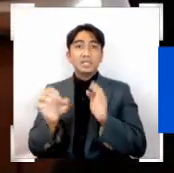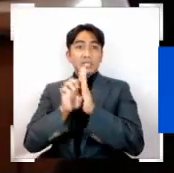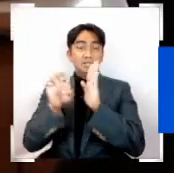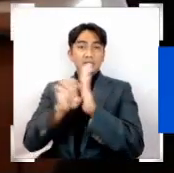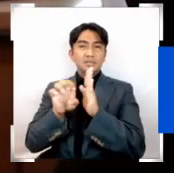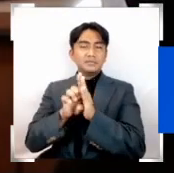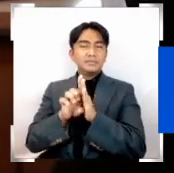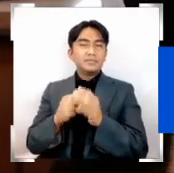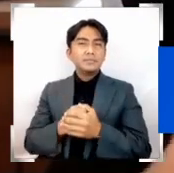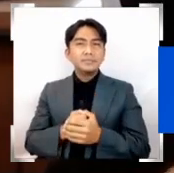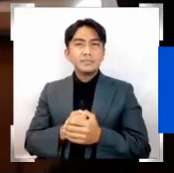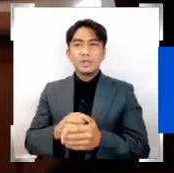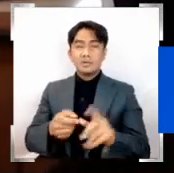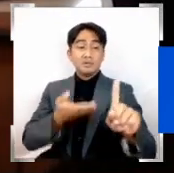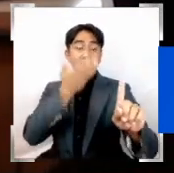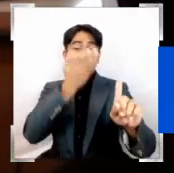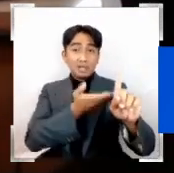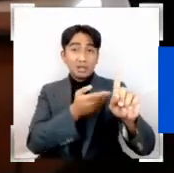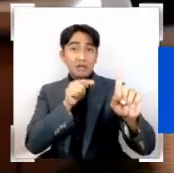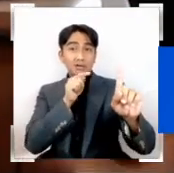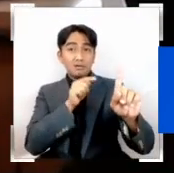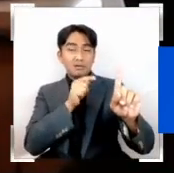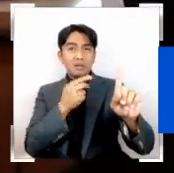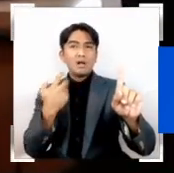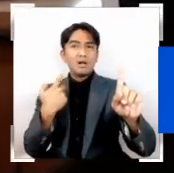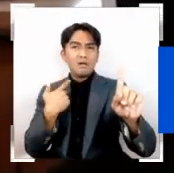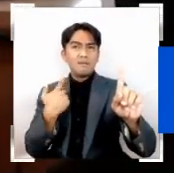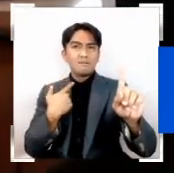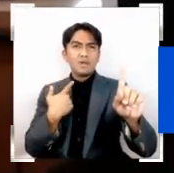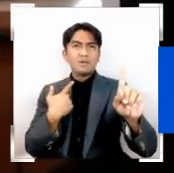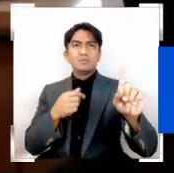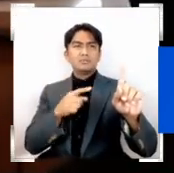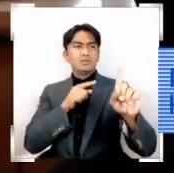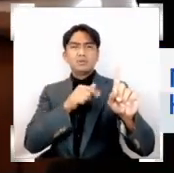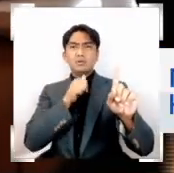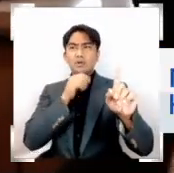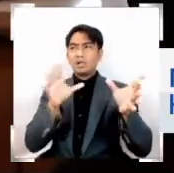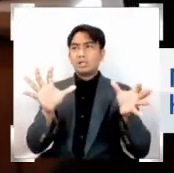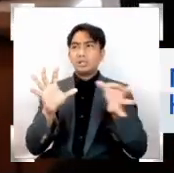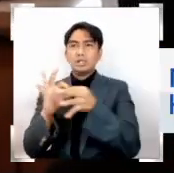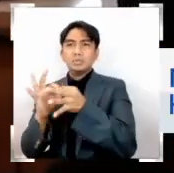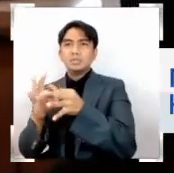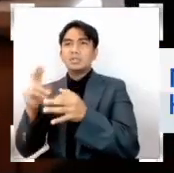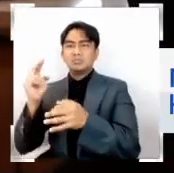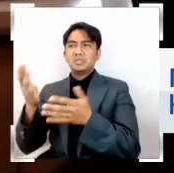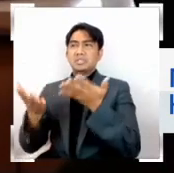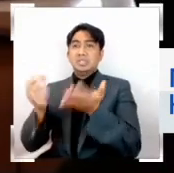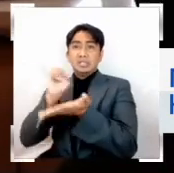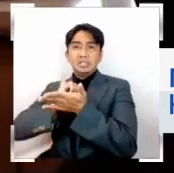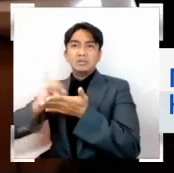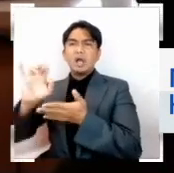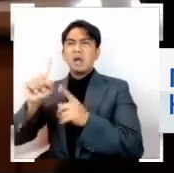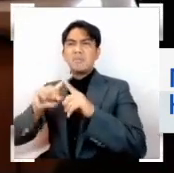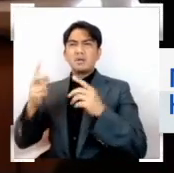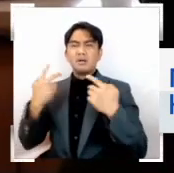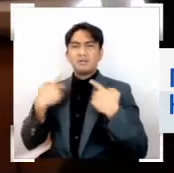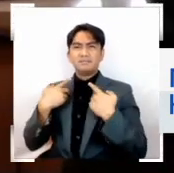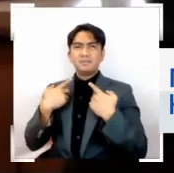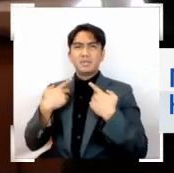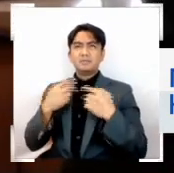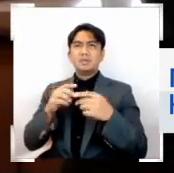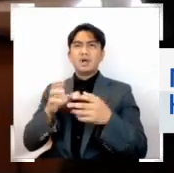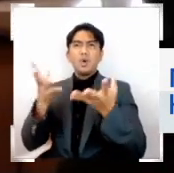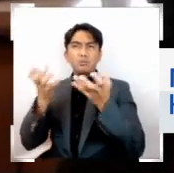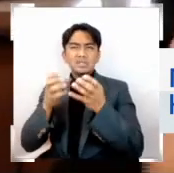isang tao na healthcare worker ako, I'm not affiliated with any institution but I'm having a hard time to be listed. Mm-hmm. So I go to